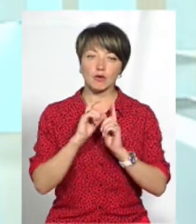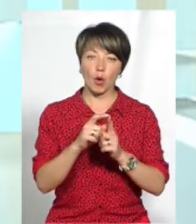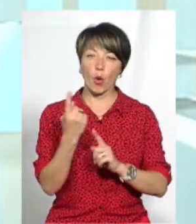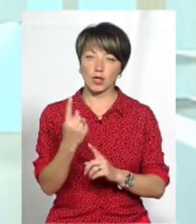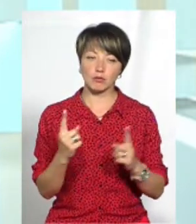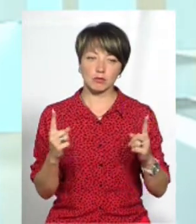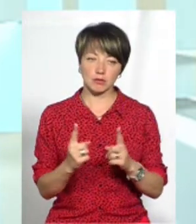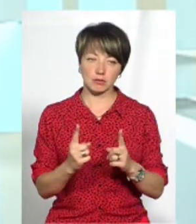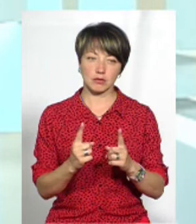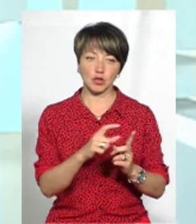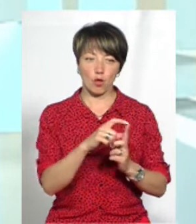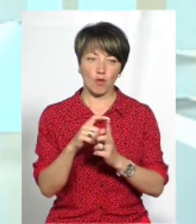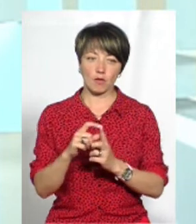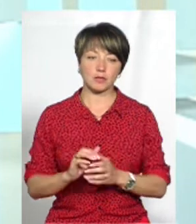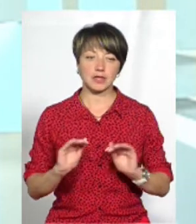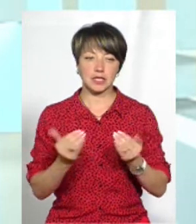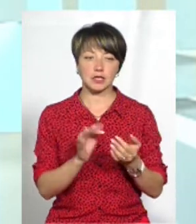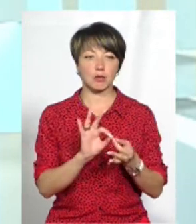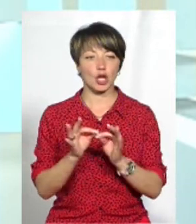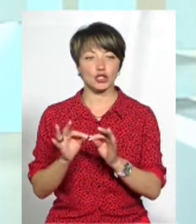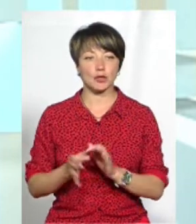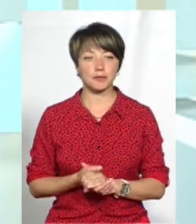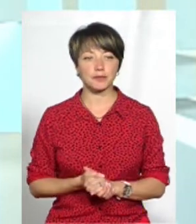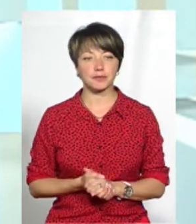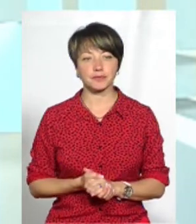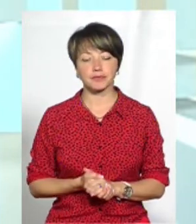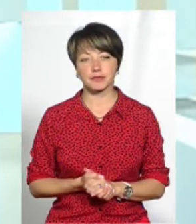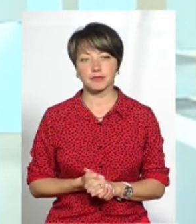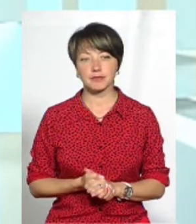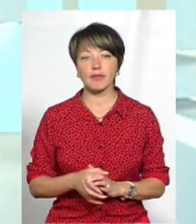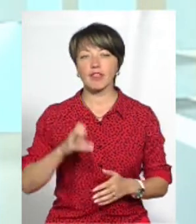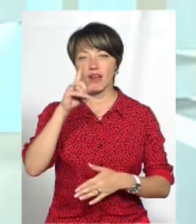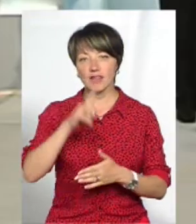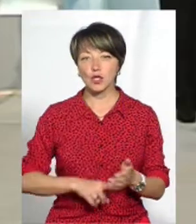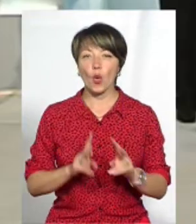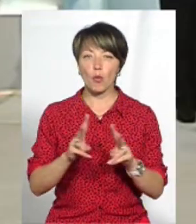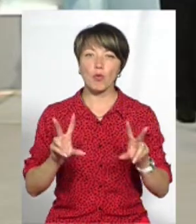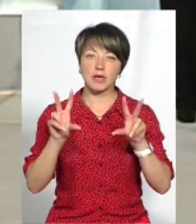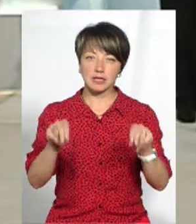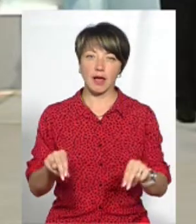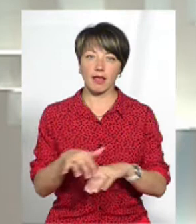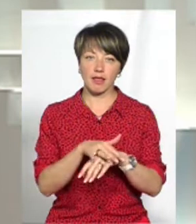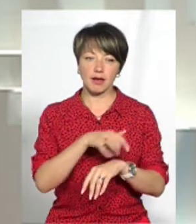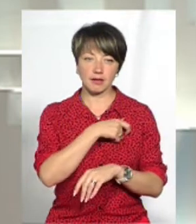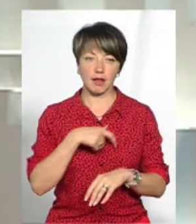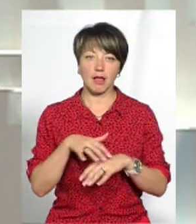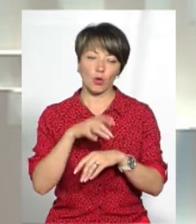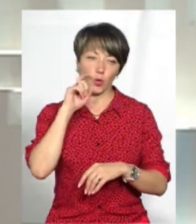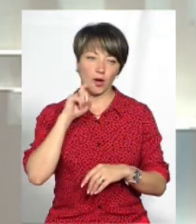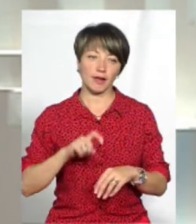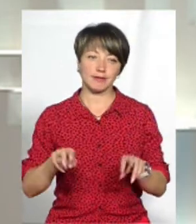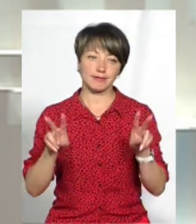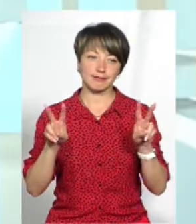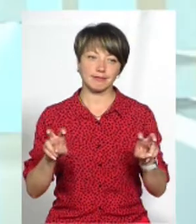відповідати одним словом або стислим реченням. На вірність кому присягає нардеп? Народ